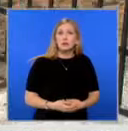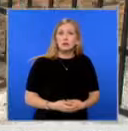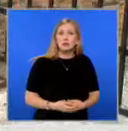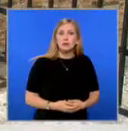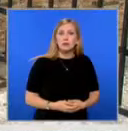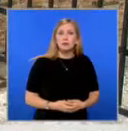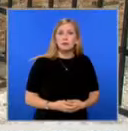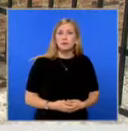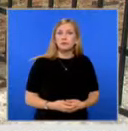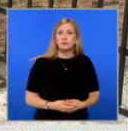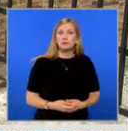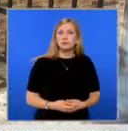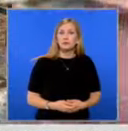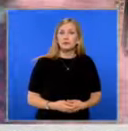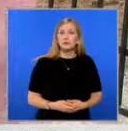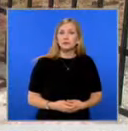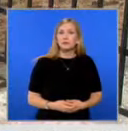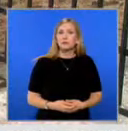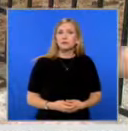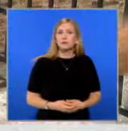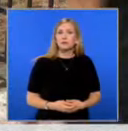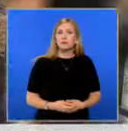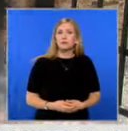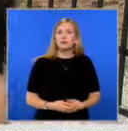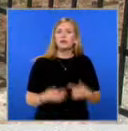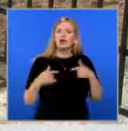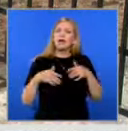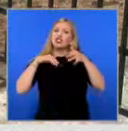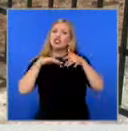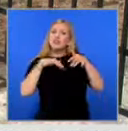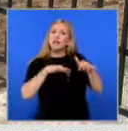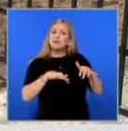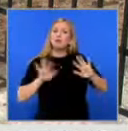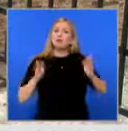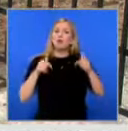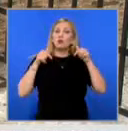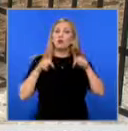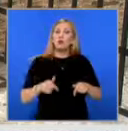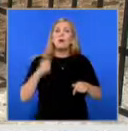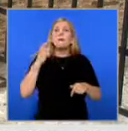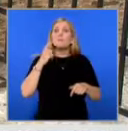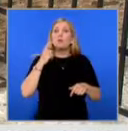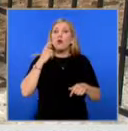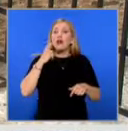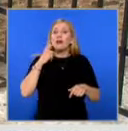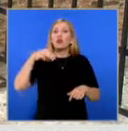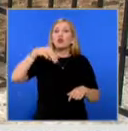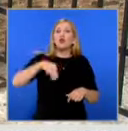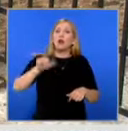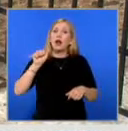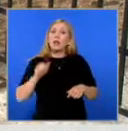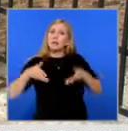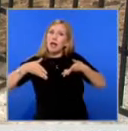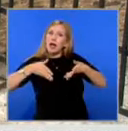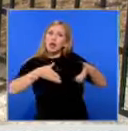отиват тъча шествието ще е тръгна оттук по булевар тодор александров посока площад